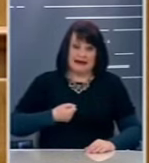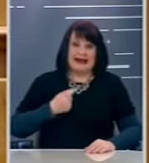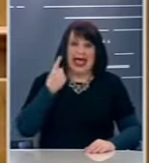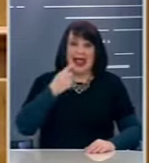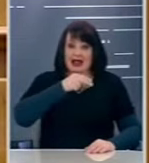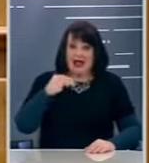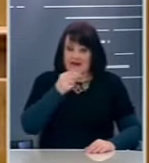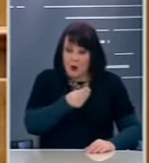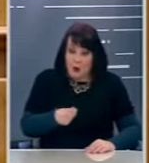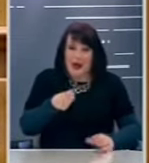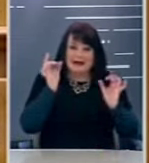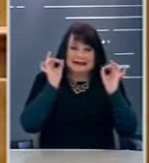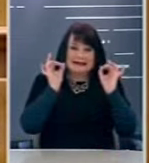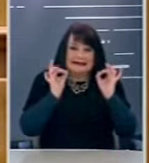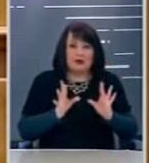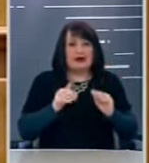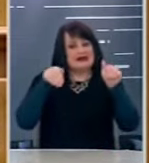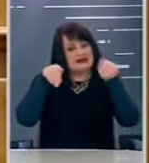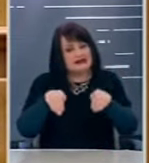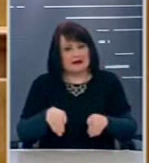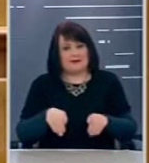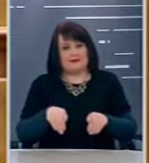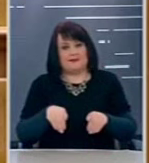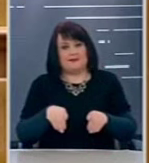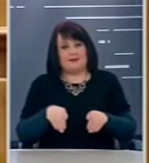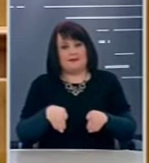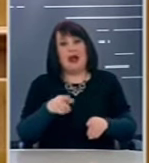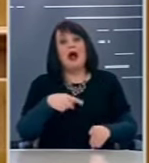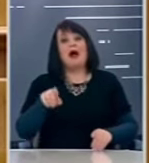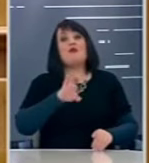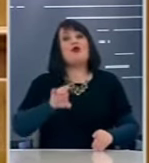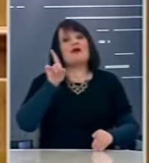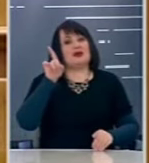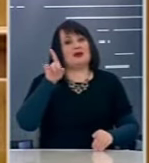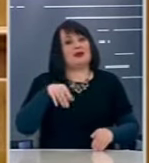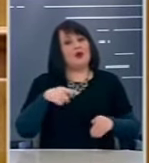ελληνική κοινωνία και ελληνική οικονομία έγινε σεβαστή. Και έγινε σεβαστή από όλους.